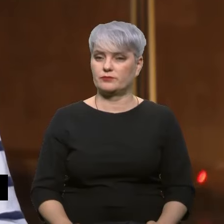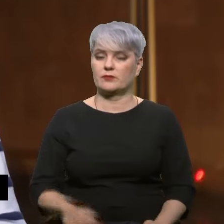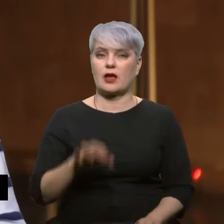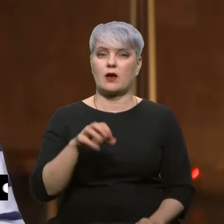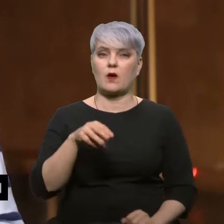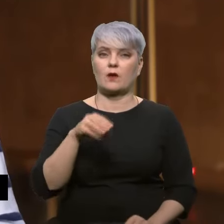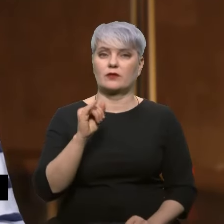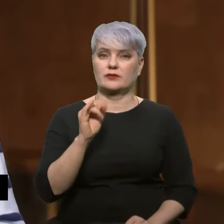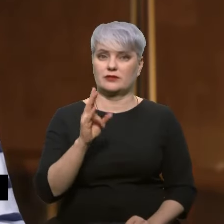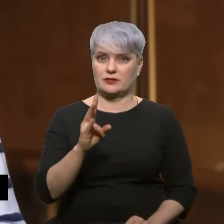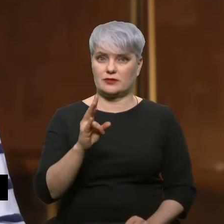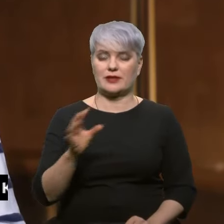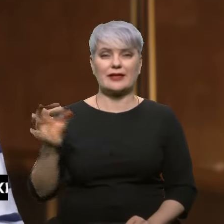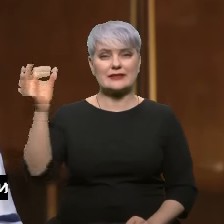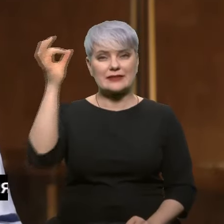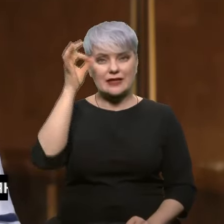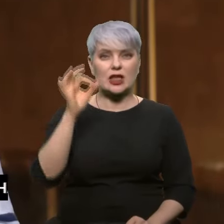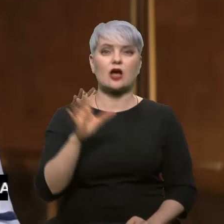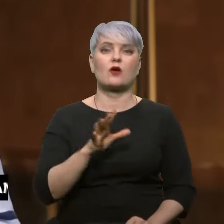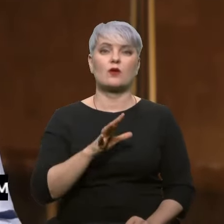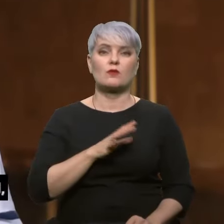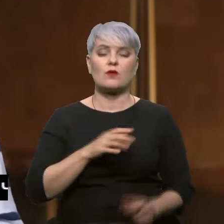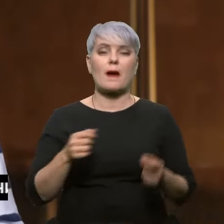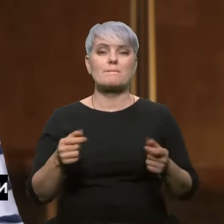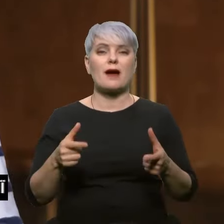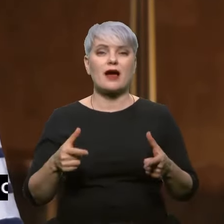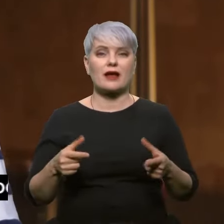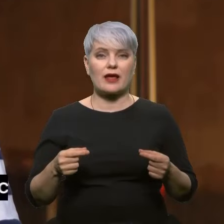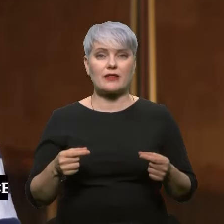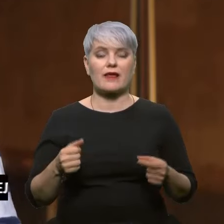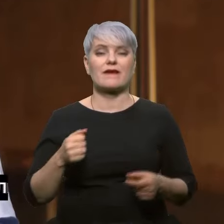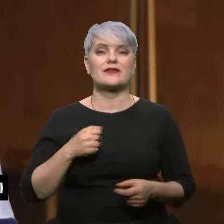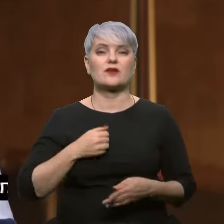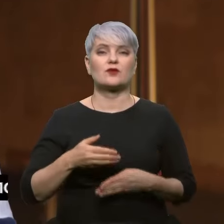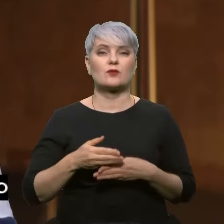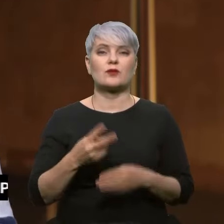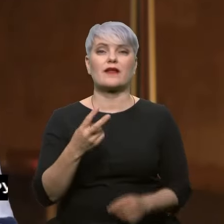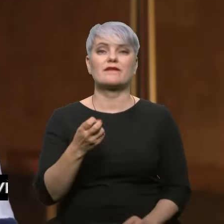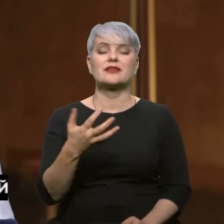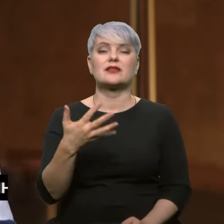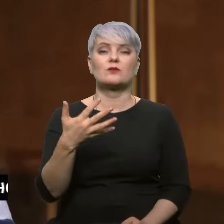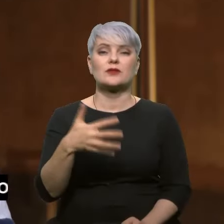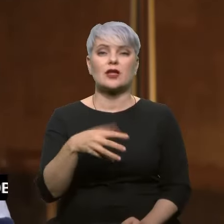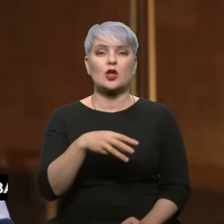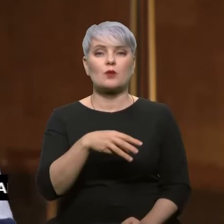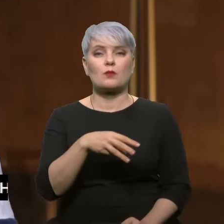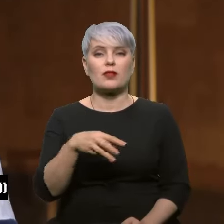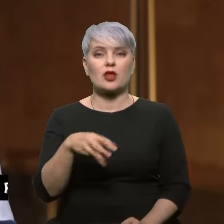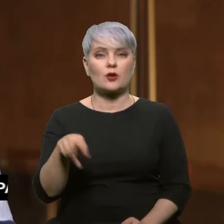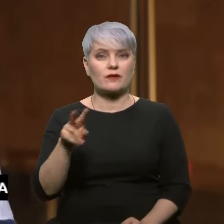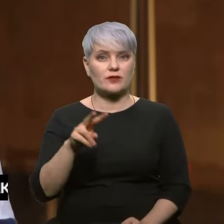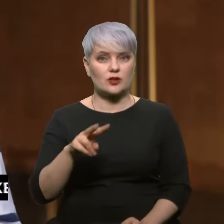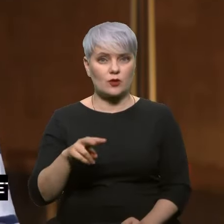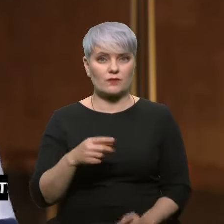Остін згадав пакет військової допомоги на 250 мільйонів доларів, котрий Вашингтон виділив Україні наприкінці минулого року. І я зазначу, що у